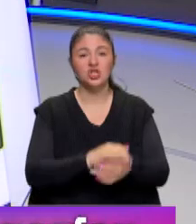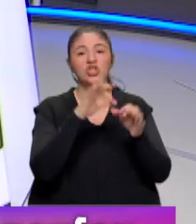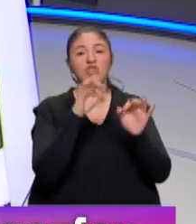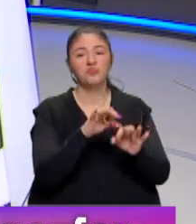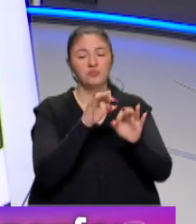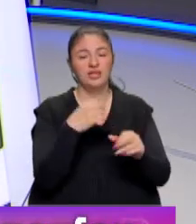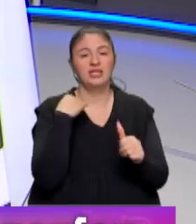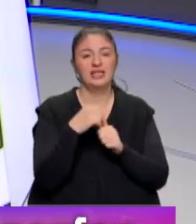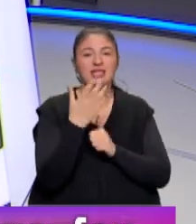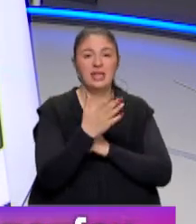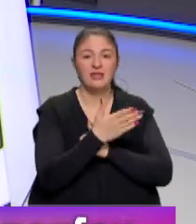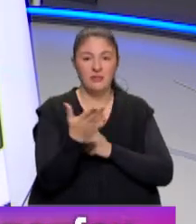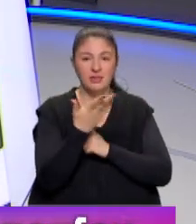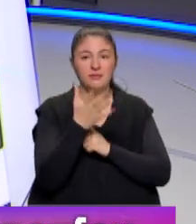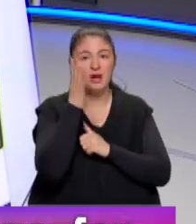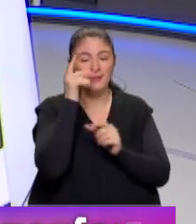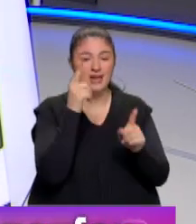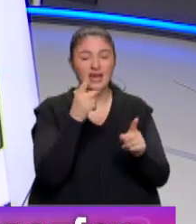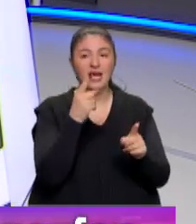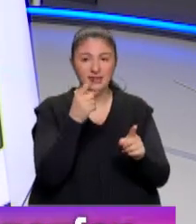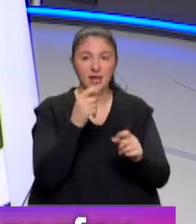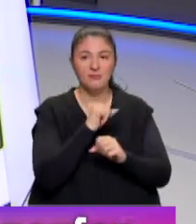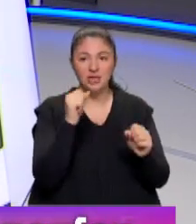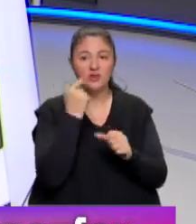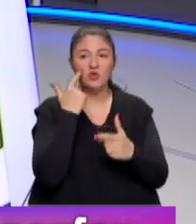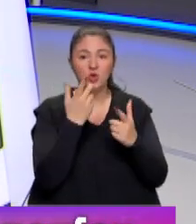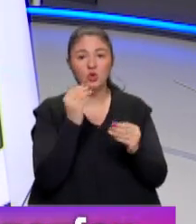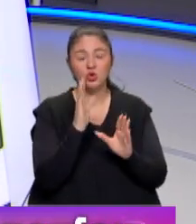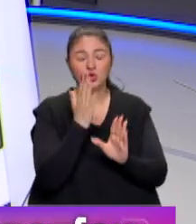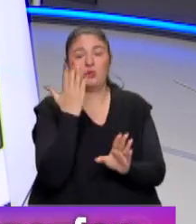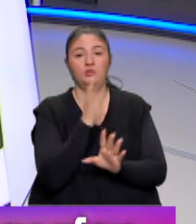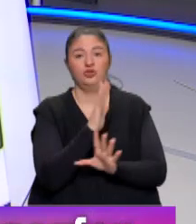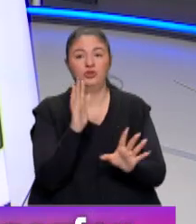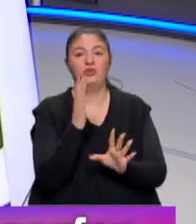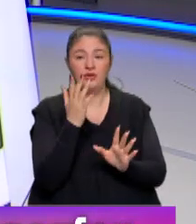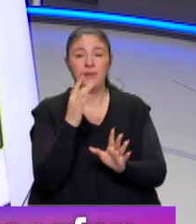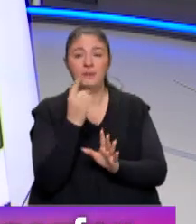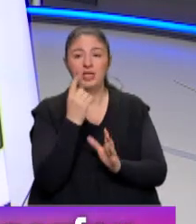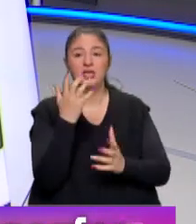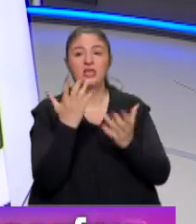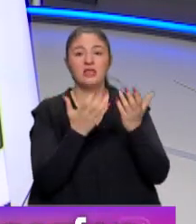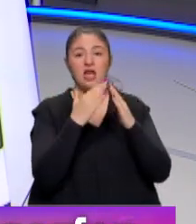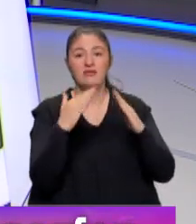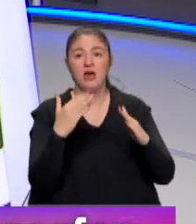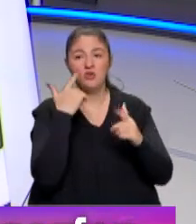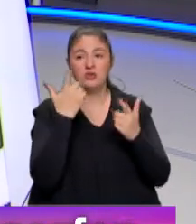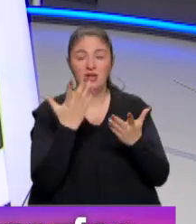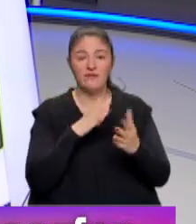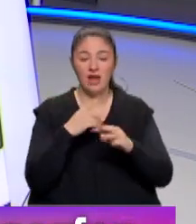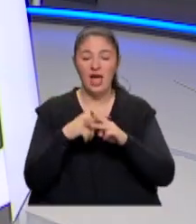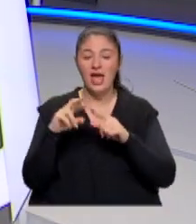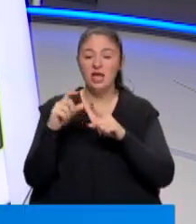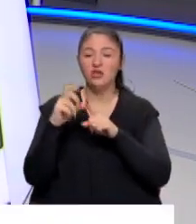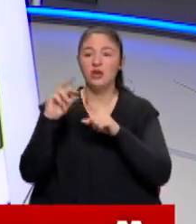Şimdi yine devam edelim. Amerika Birleşik Devletleri'ndeki patlama ve görüntüleri çok çarpıcıydı. Ve bir yanardağ görüntüsü daha. Endonezya'da